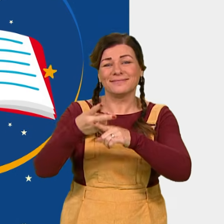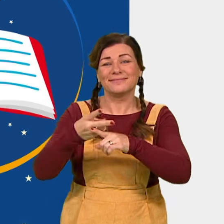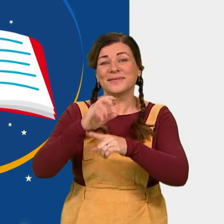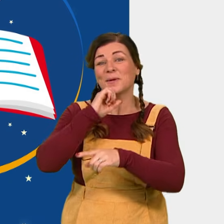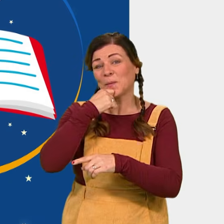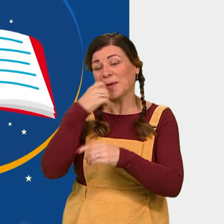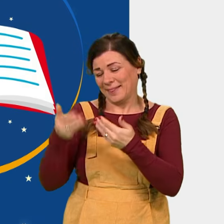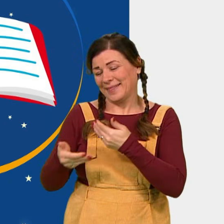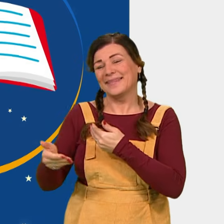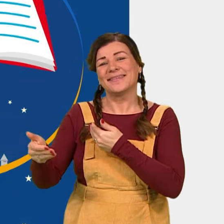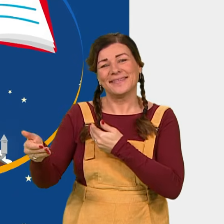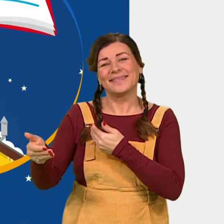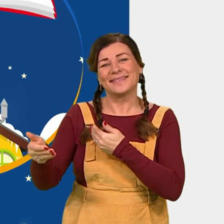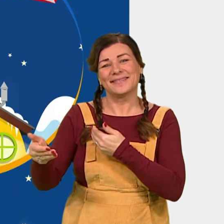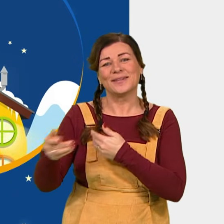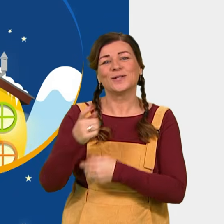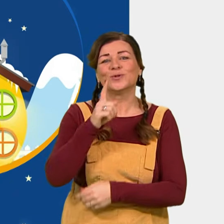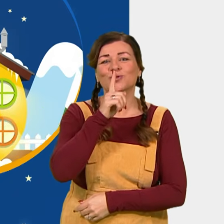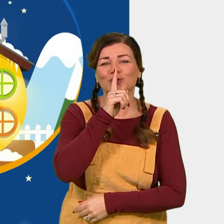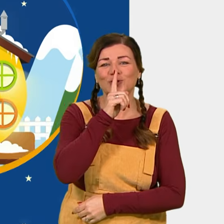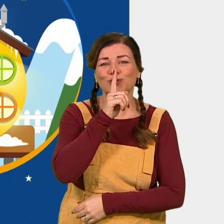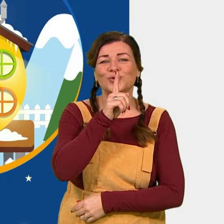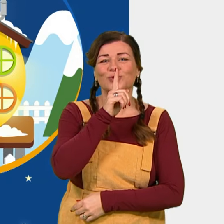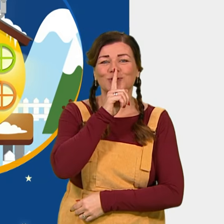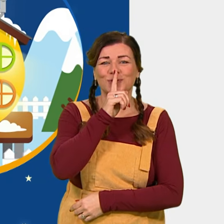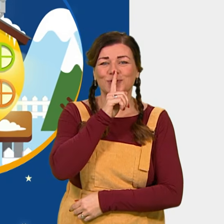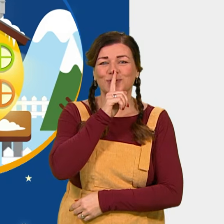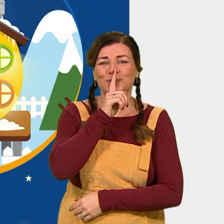dro wrth iddi nosi.